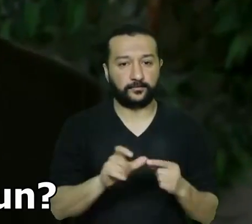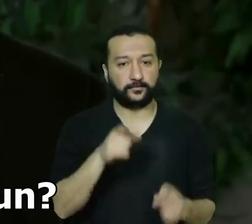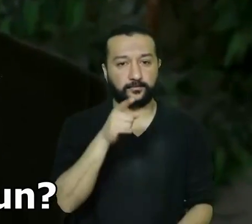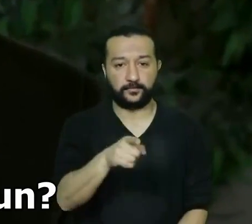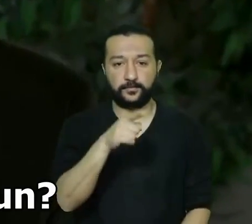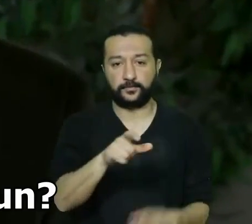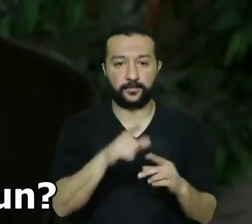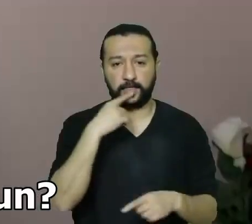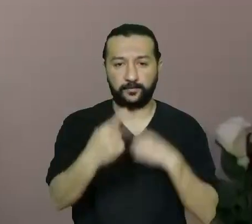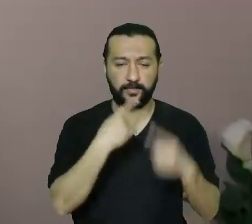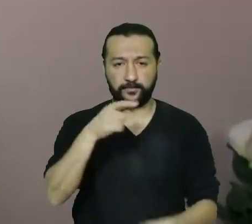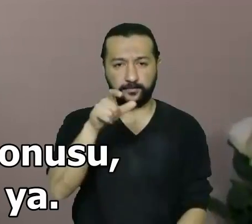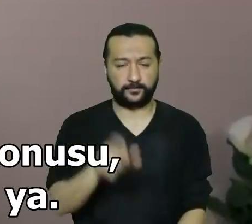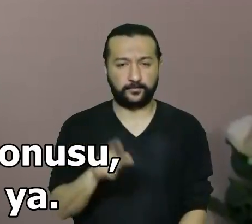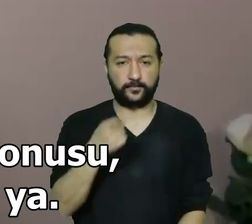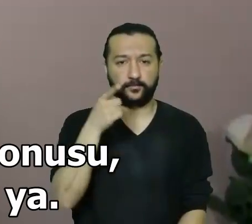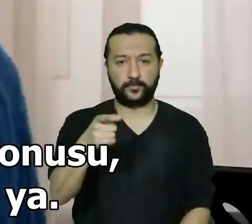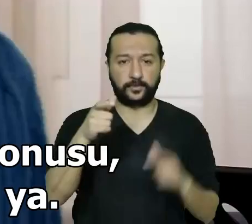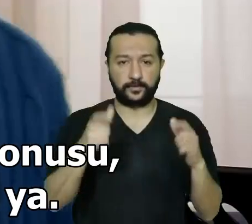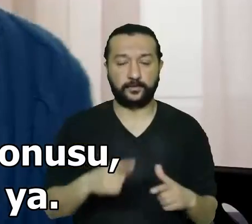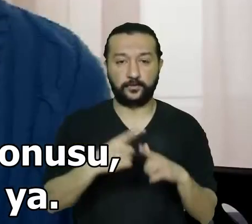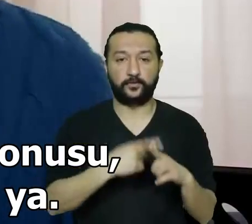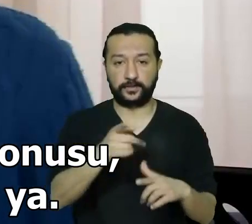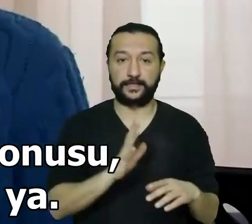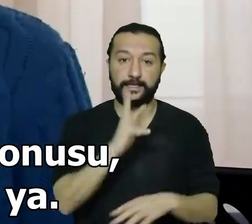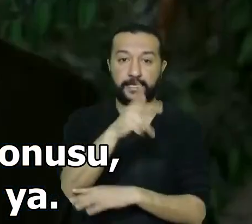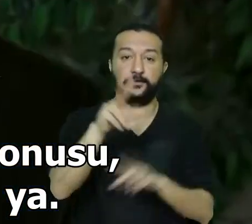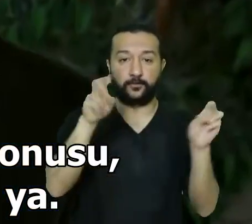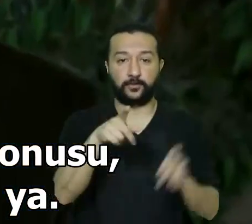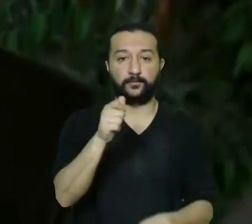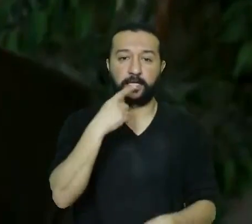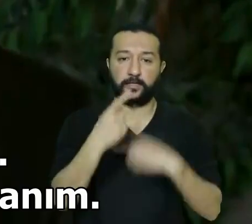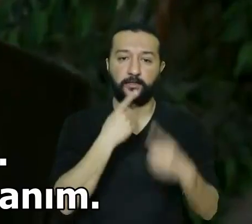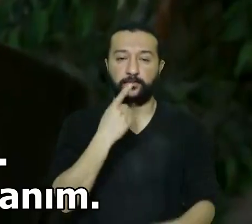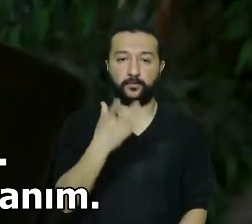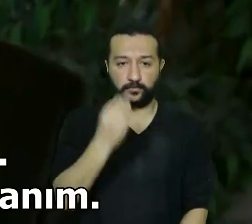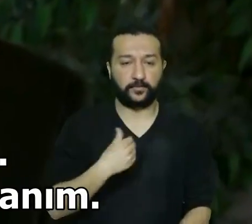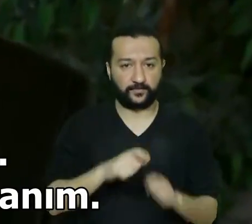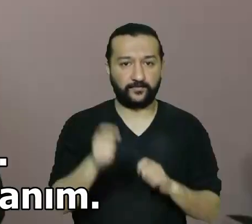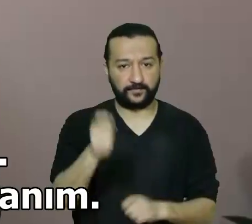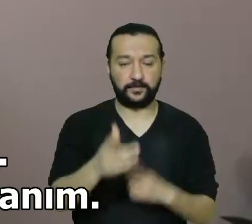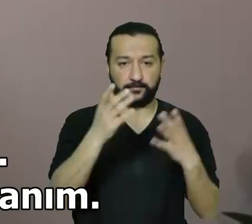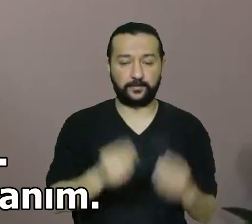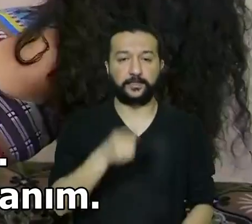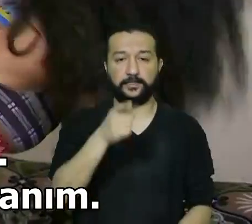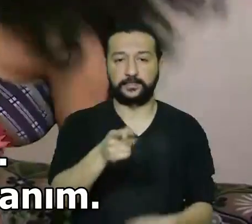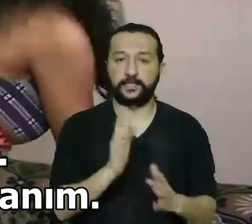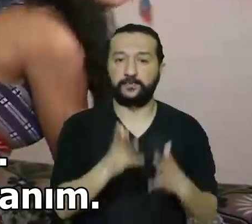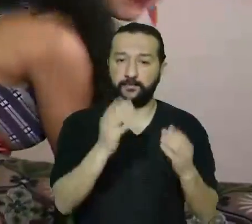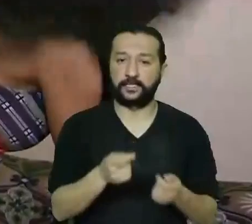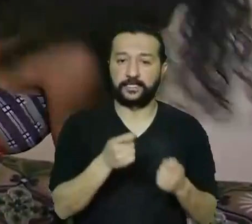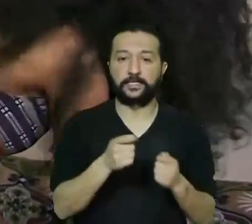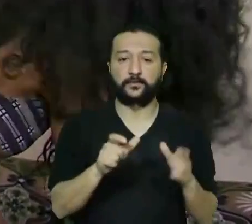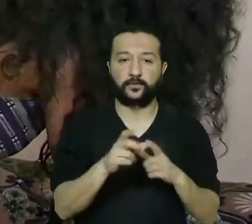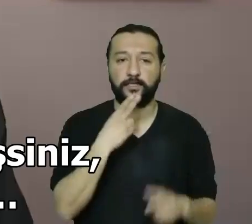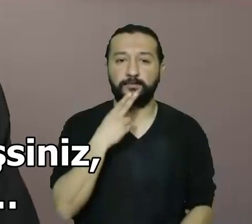Şükrü, Şükrü ne biçim konuşuyorsun? Burada Junior'ın geleceği söz konusu, sen paradan bahsediyorsun ya. Neyse, parası ben veririm. Siz devam edin dersinize